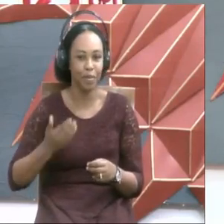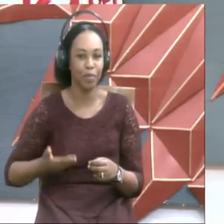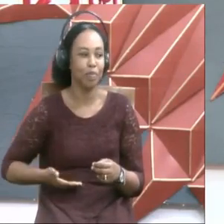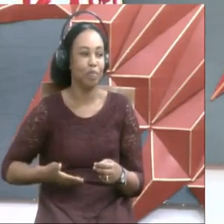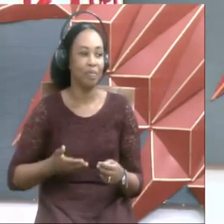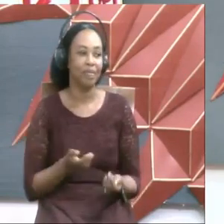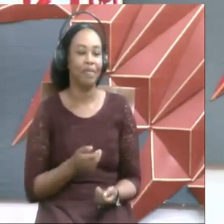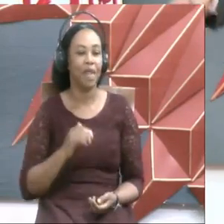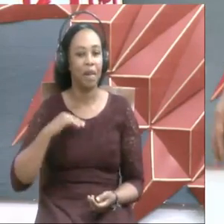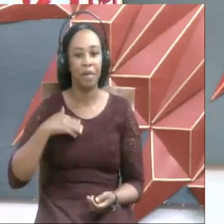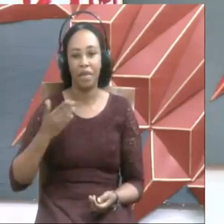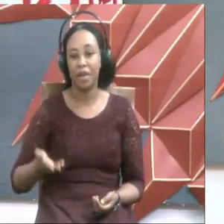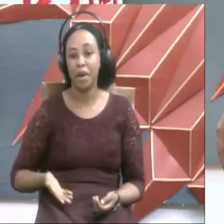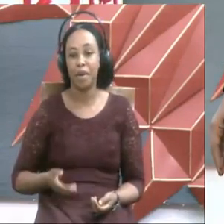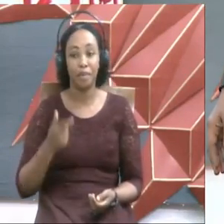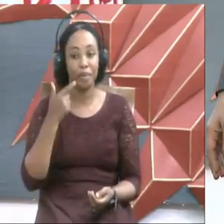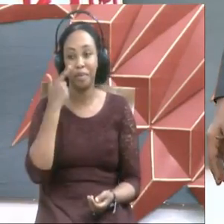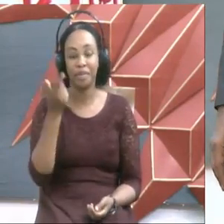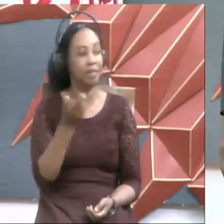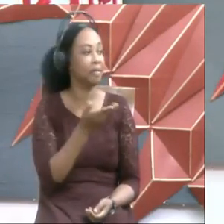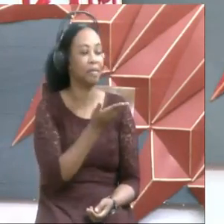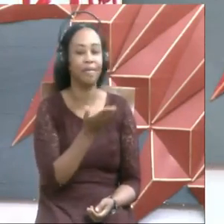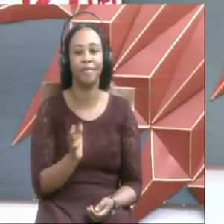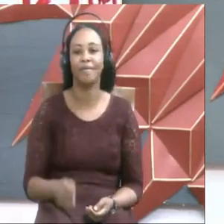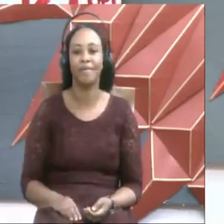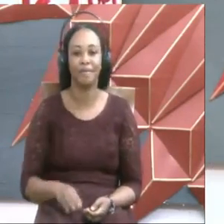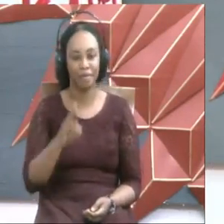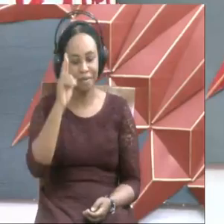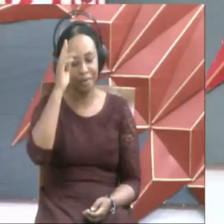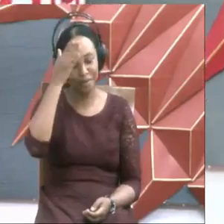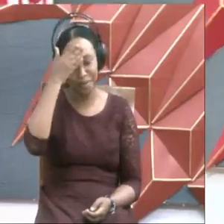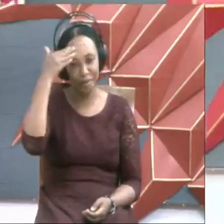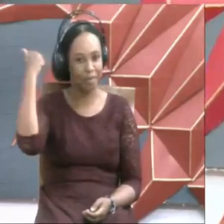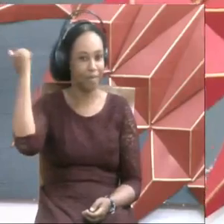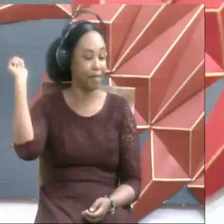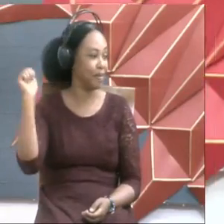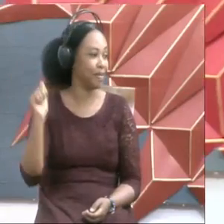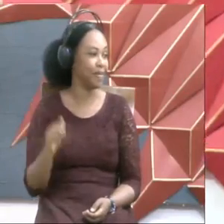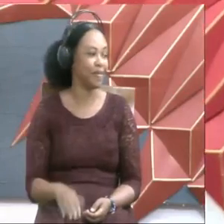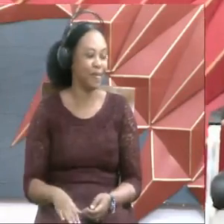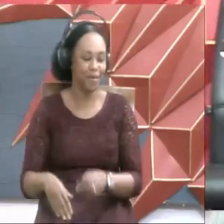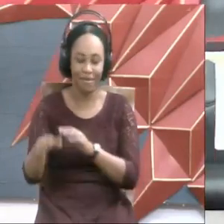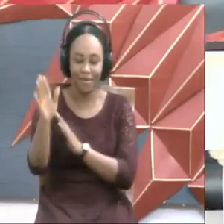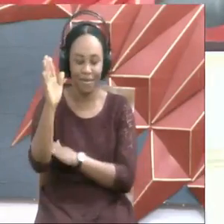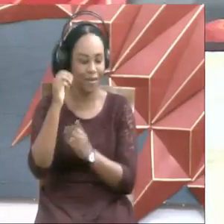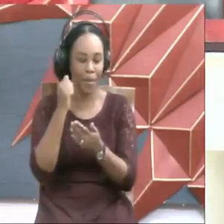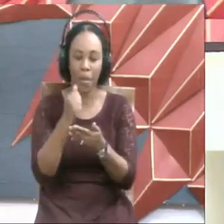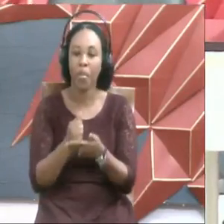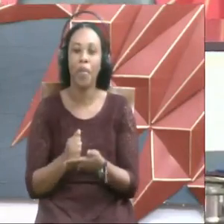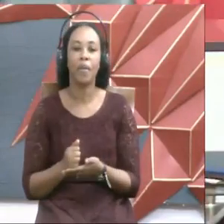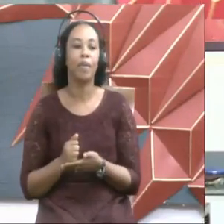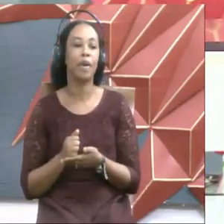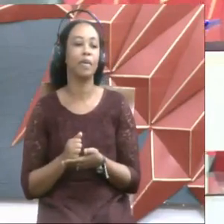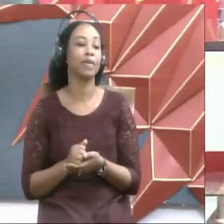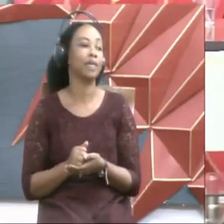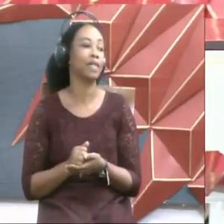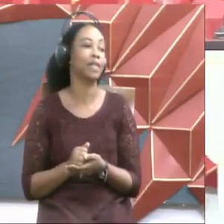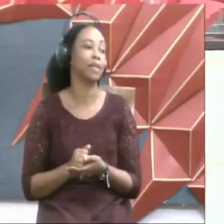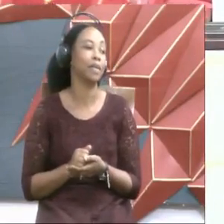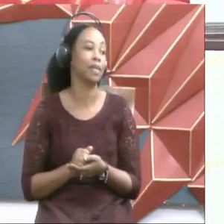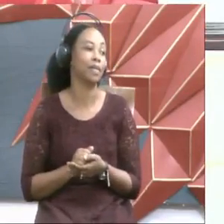n'umwana, byibagiwe ibyo turimo. Ils ont oublié les choses dans lesquelles nous sommes. Et Dieu nous vient en